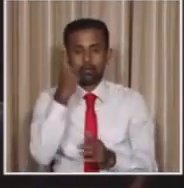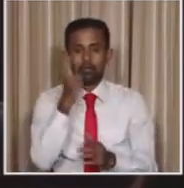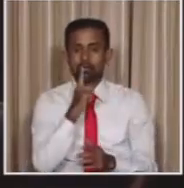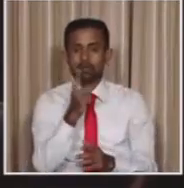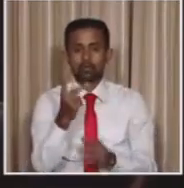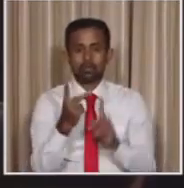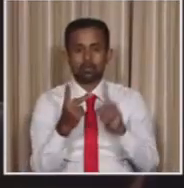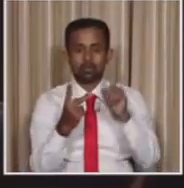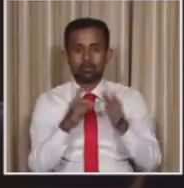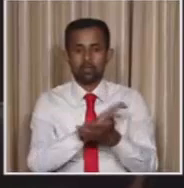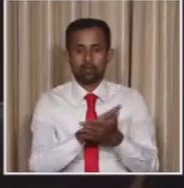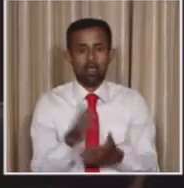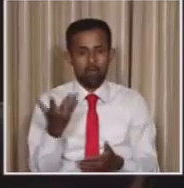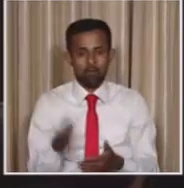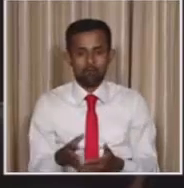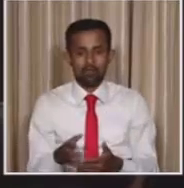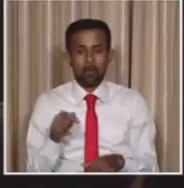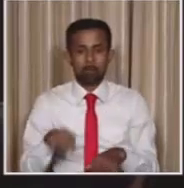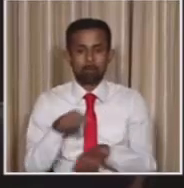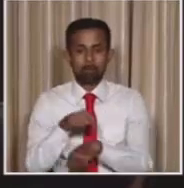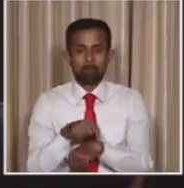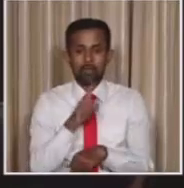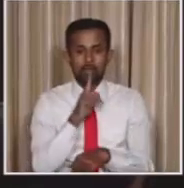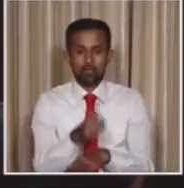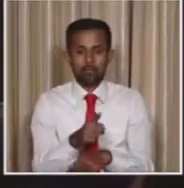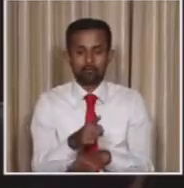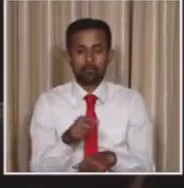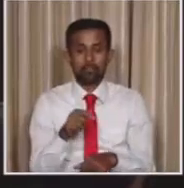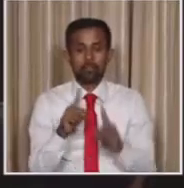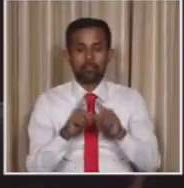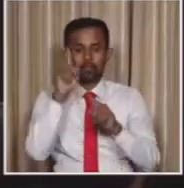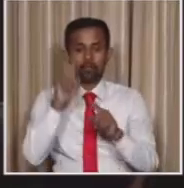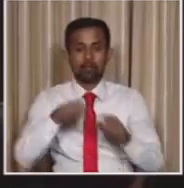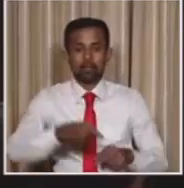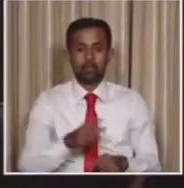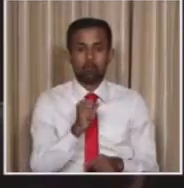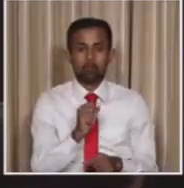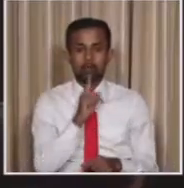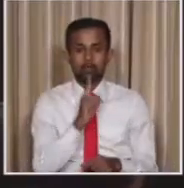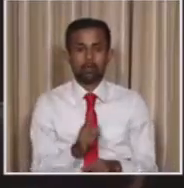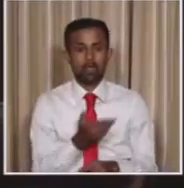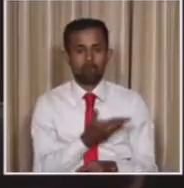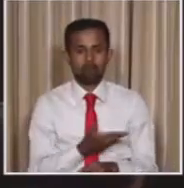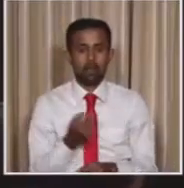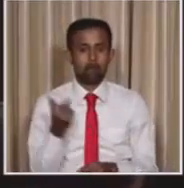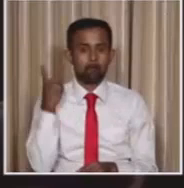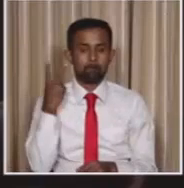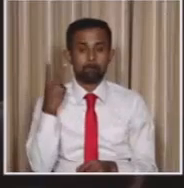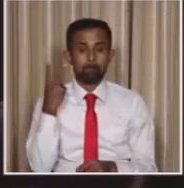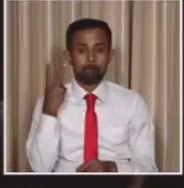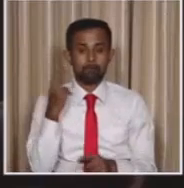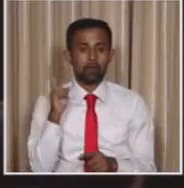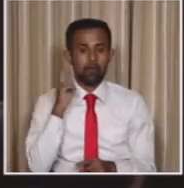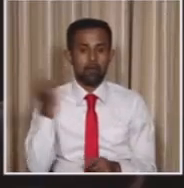දෙක කියන්නේ ජාමරලා හිටියා. හැබැයි මේ වෙලාවේදී කියන්න ඕන දැන් එක කියනකොට 150 කියන්නේ ඉන්නවා. පෙරේද රනිල් වික්‍රමසිංහ